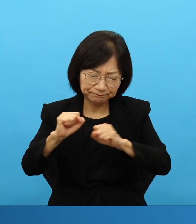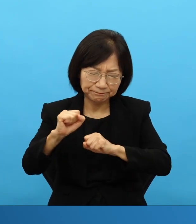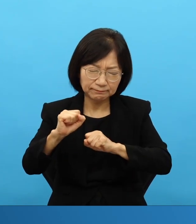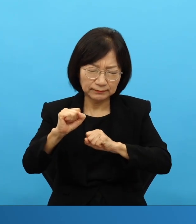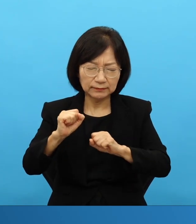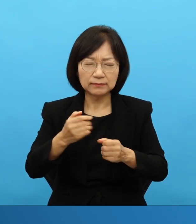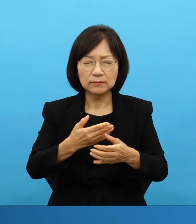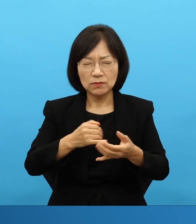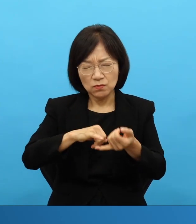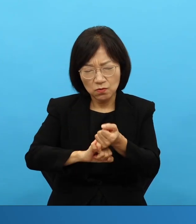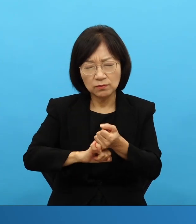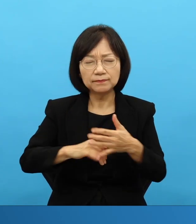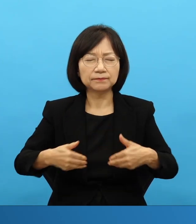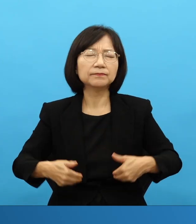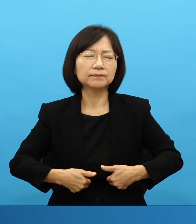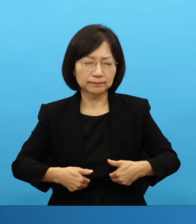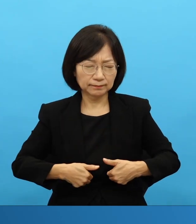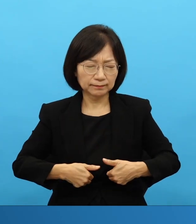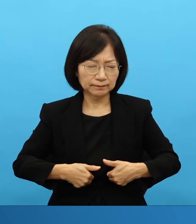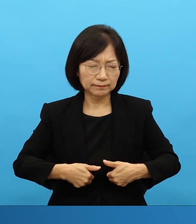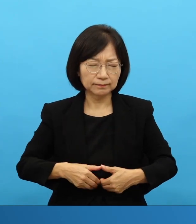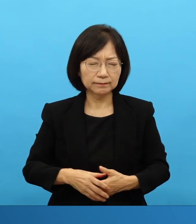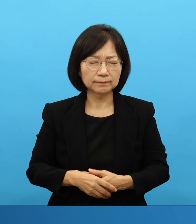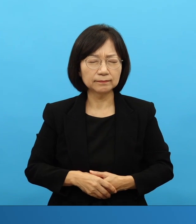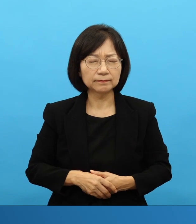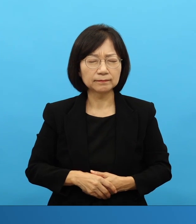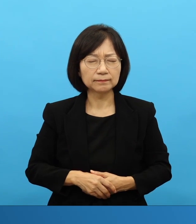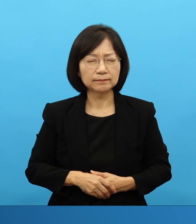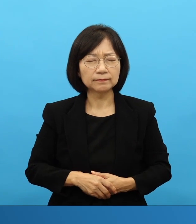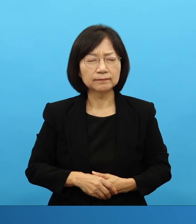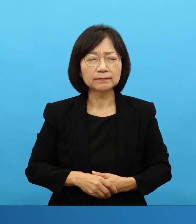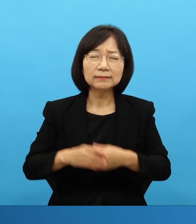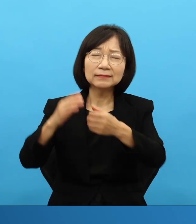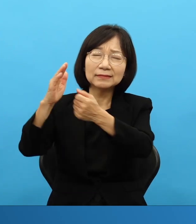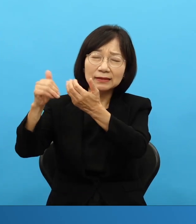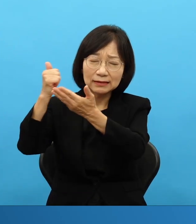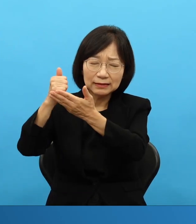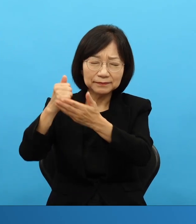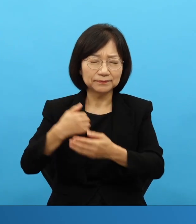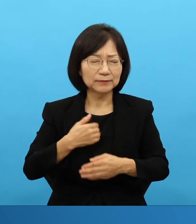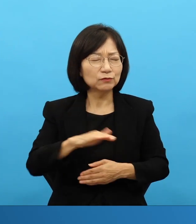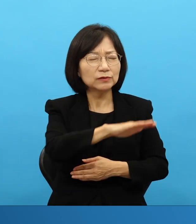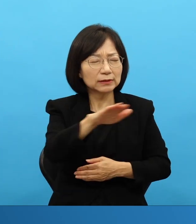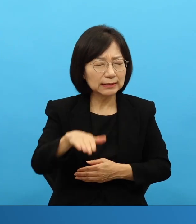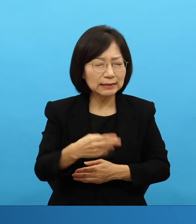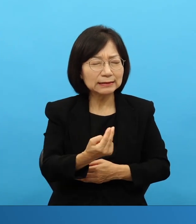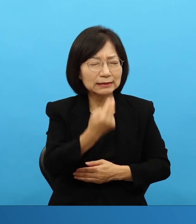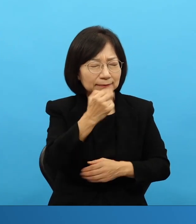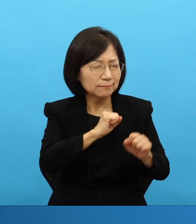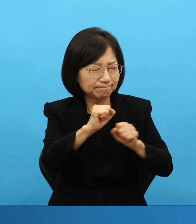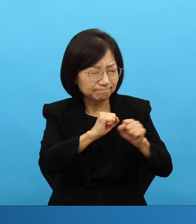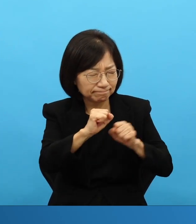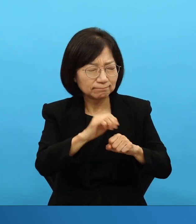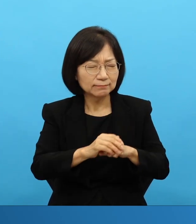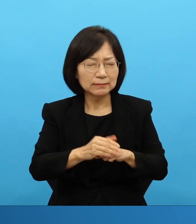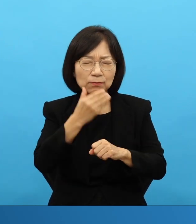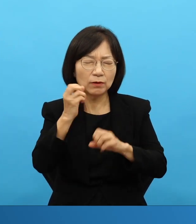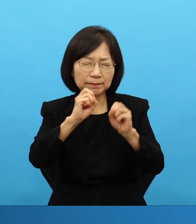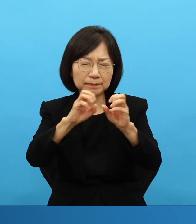eternal destruction, and you restored us and prepared us as evangelists, and for this we thank you. 지금 시대는